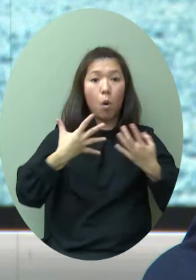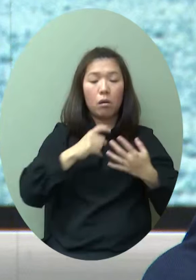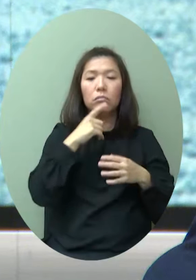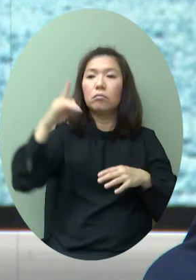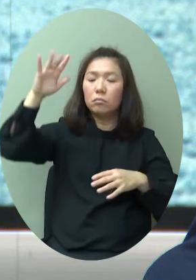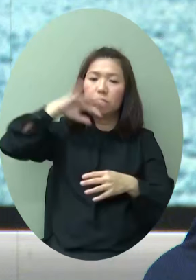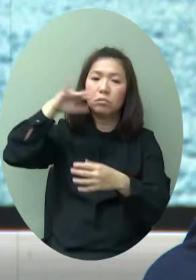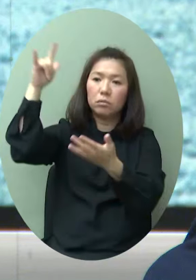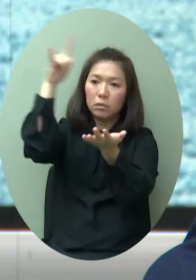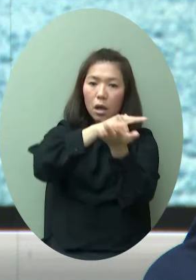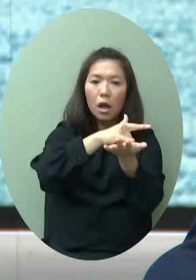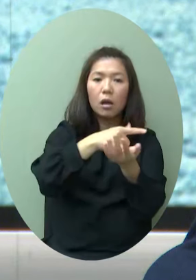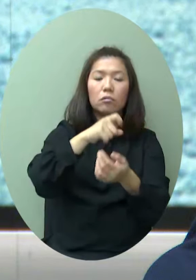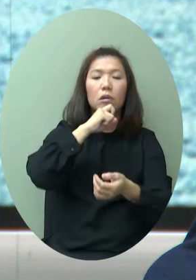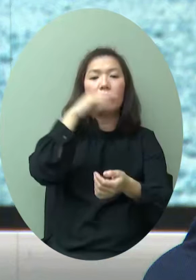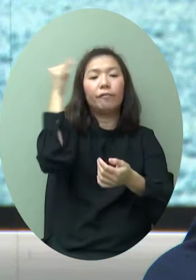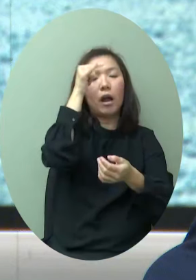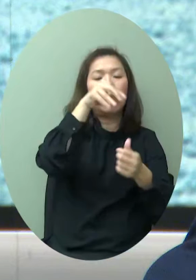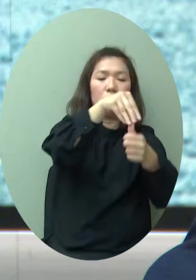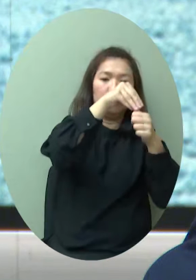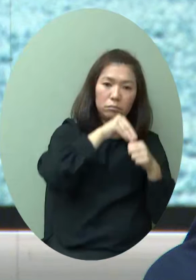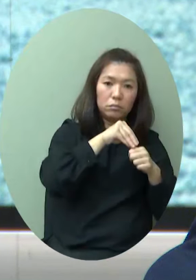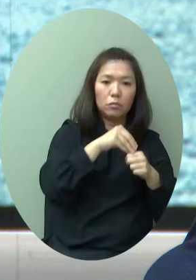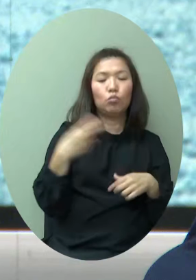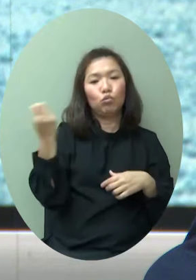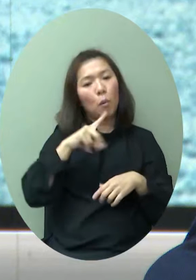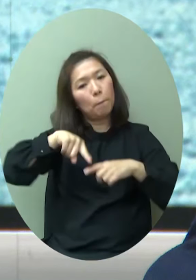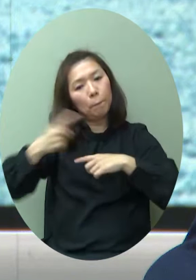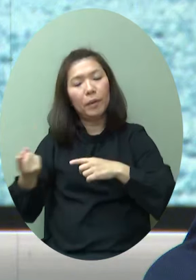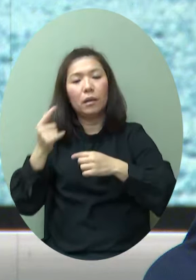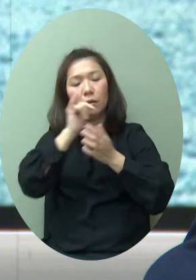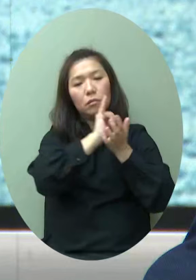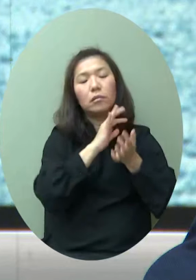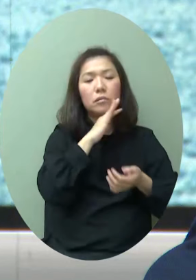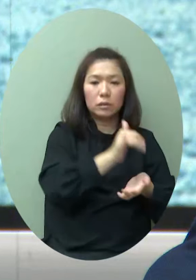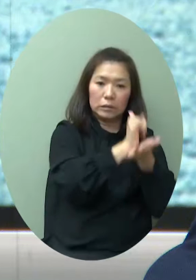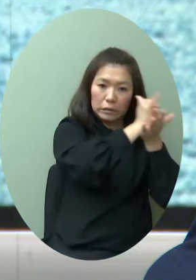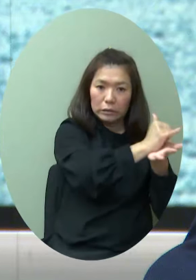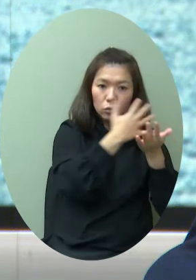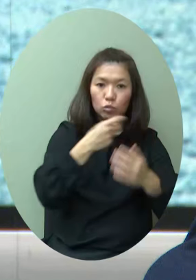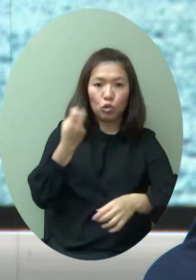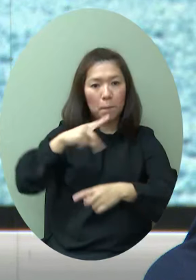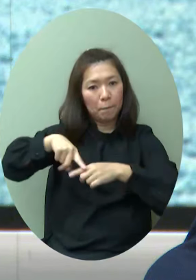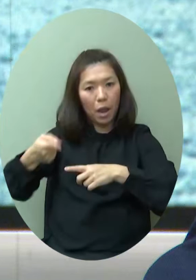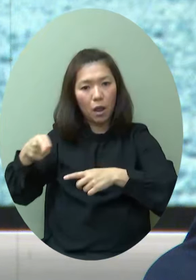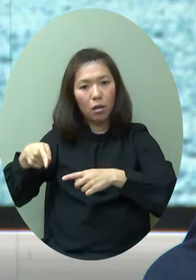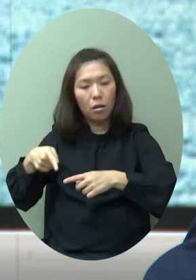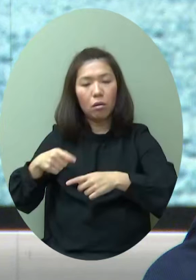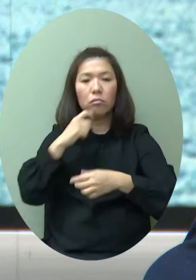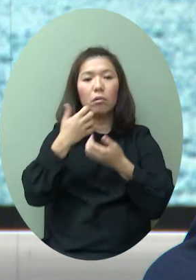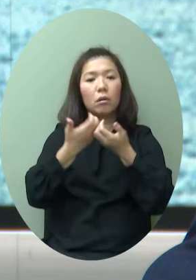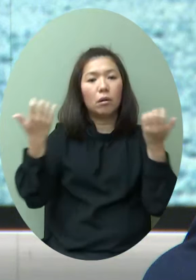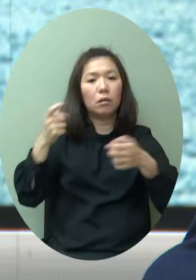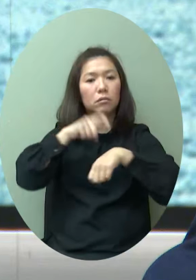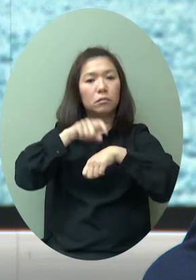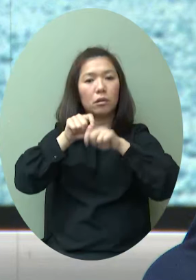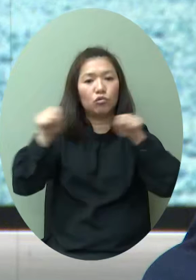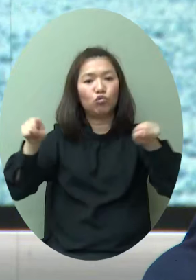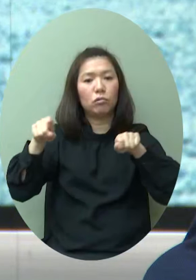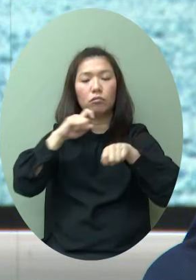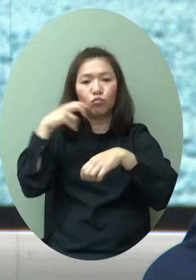咗之後，佢喺機場已經檢測到陽性啦，咁跟住就入咗醫院，咁第二個人咧其實係可能隔咗一段時間先至抵